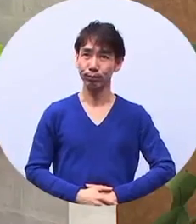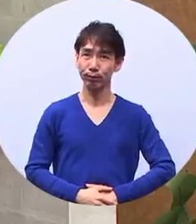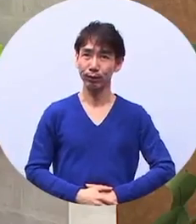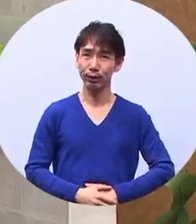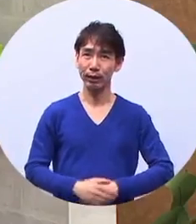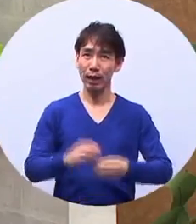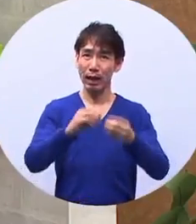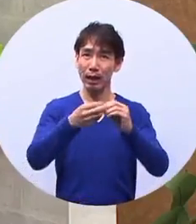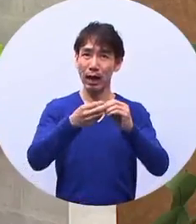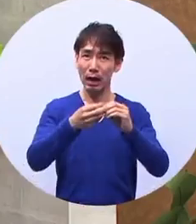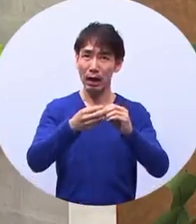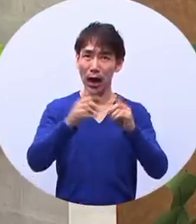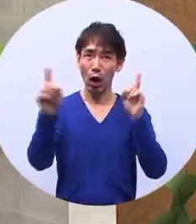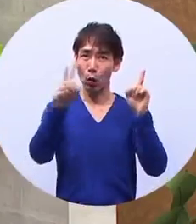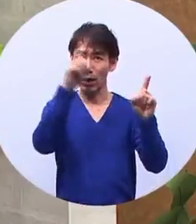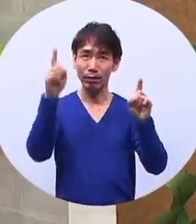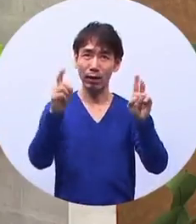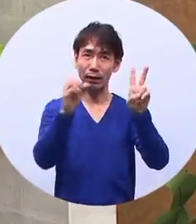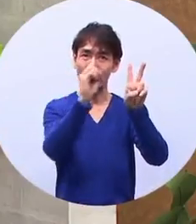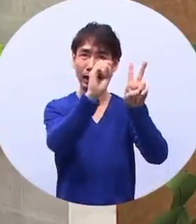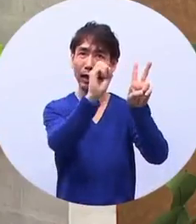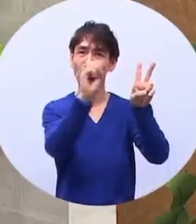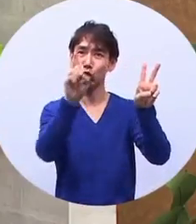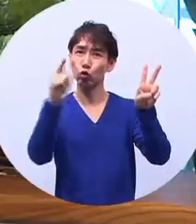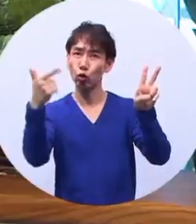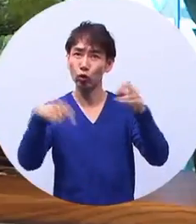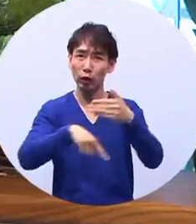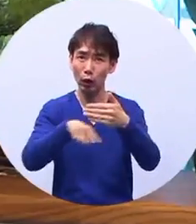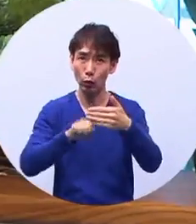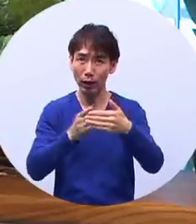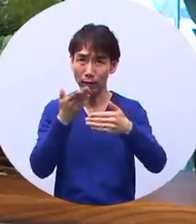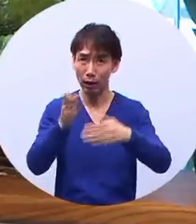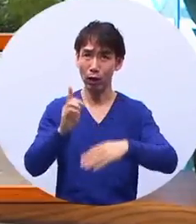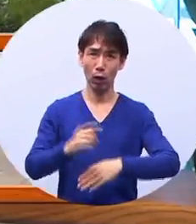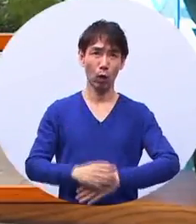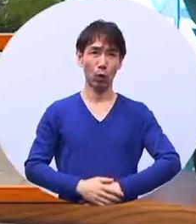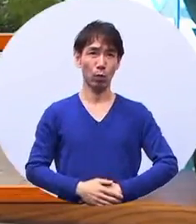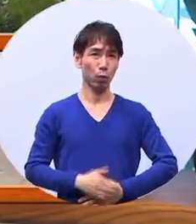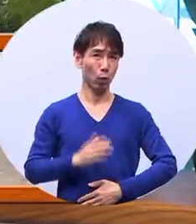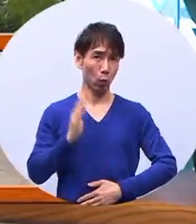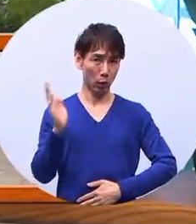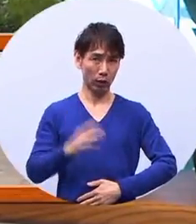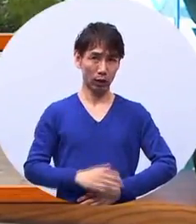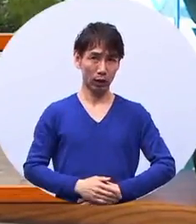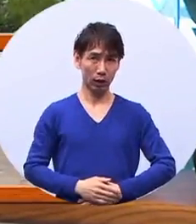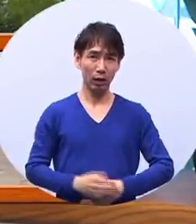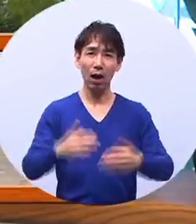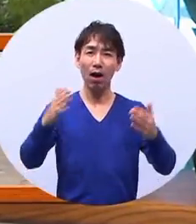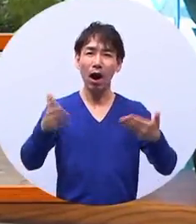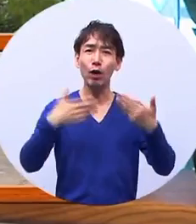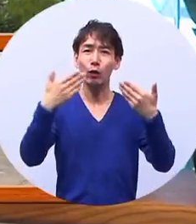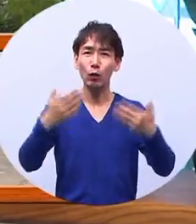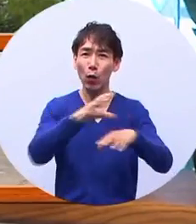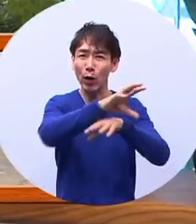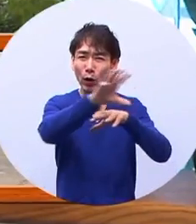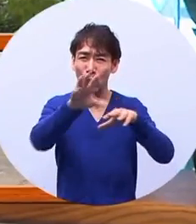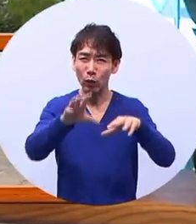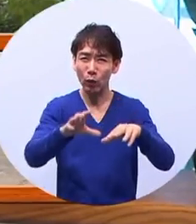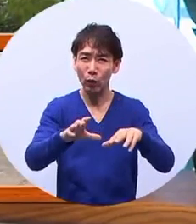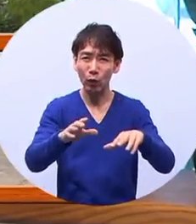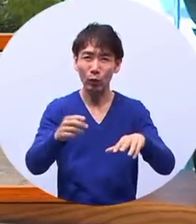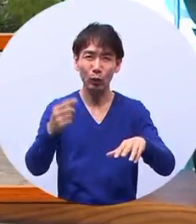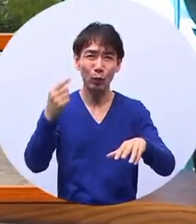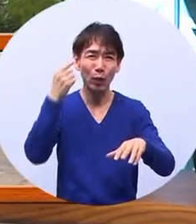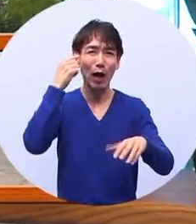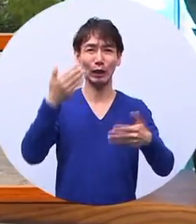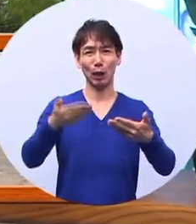ト江ノ島2016、これはどういったイベントなんでしょうか？ はい、こちらは、春の江ノ島を体感していただく大型フェスティバルになり